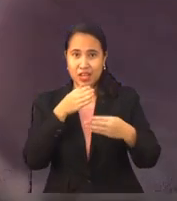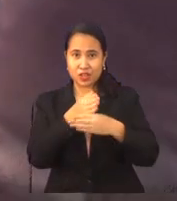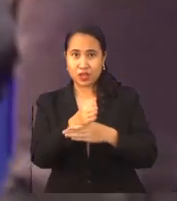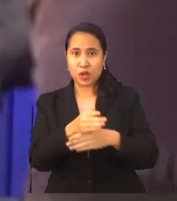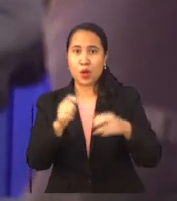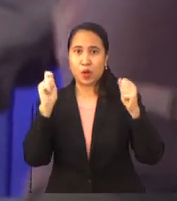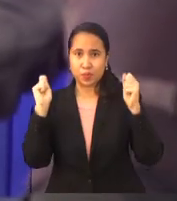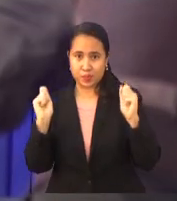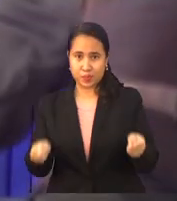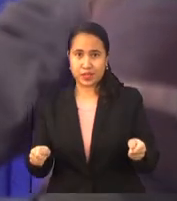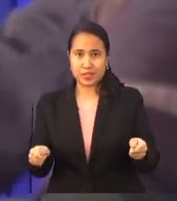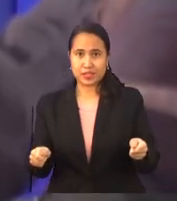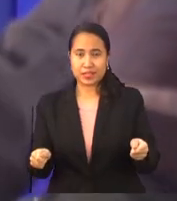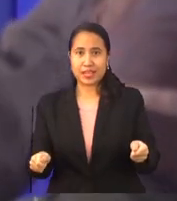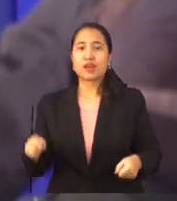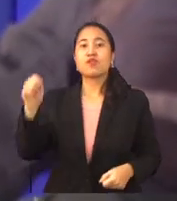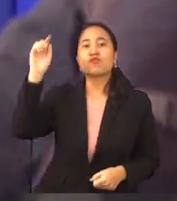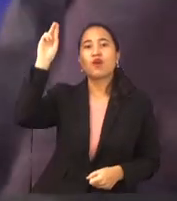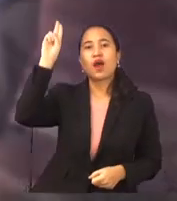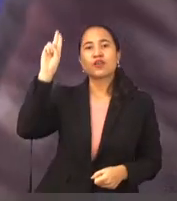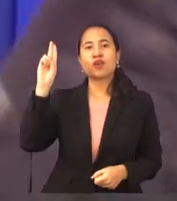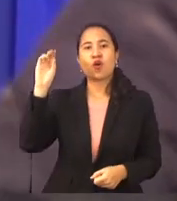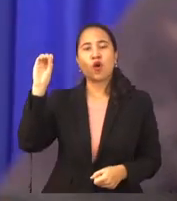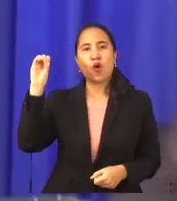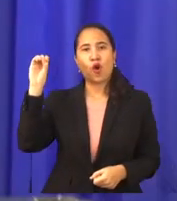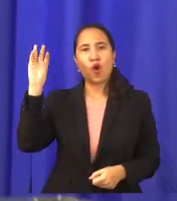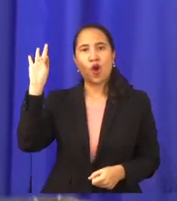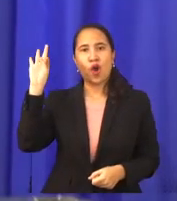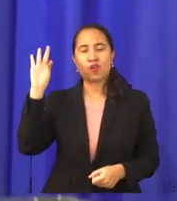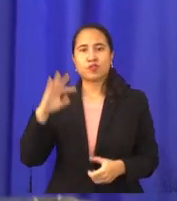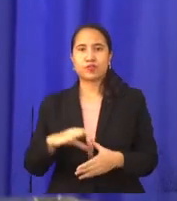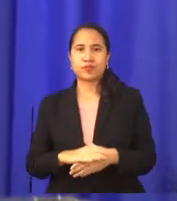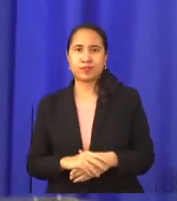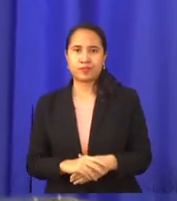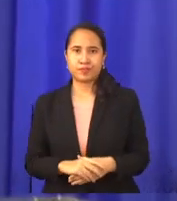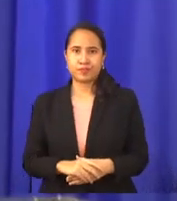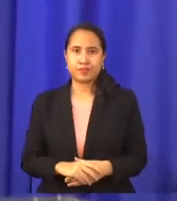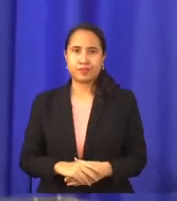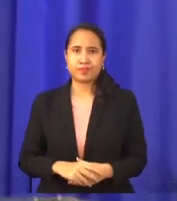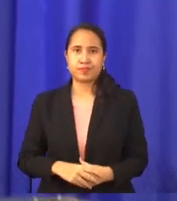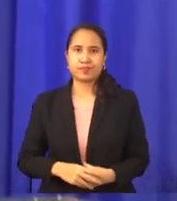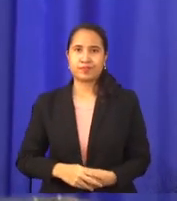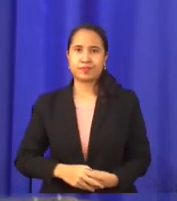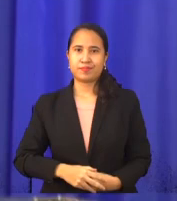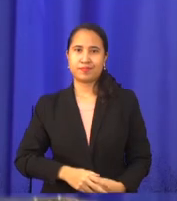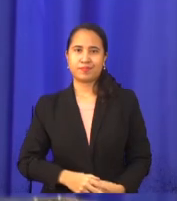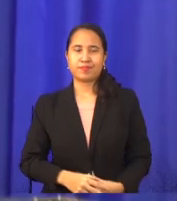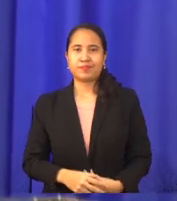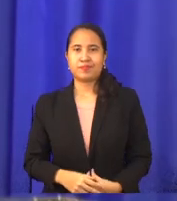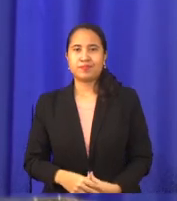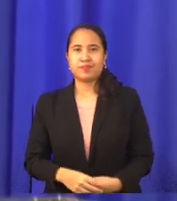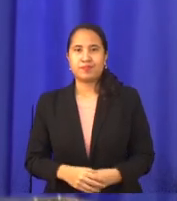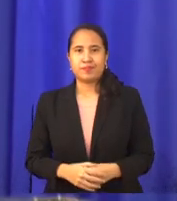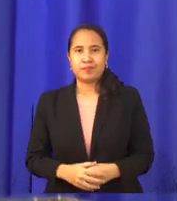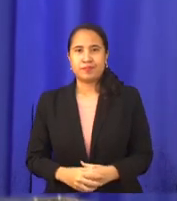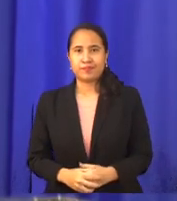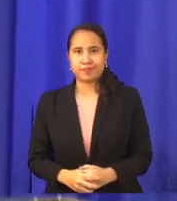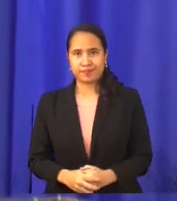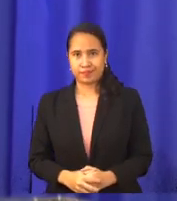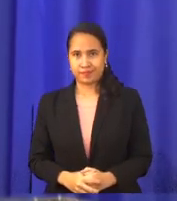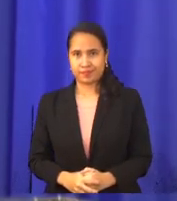van het Constitutioneel Hof. Je hebt eens in